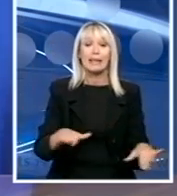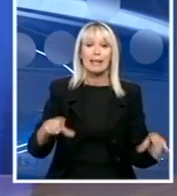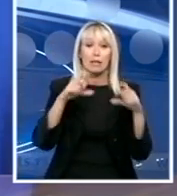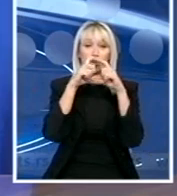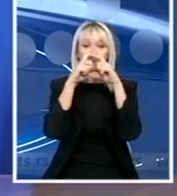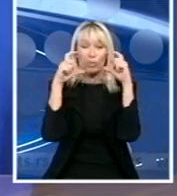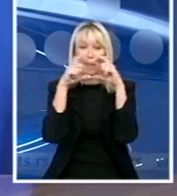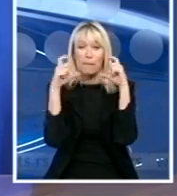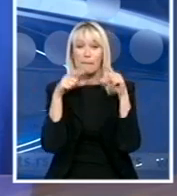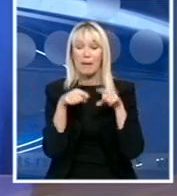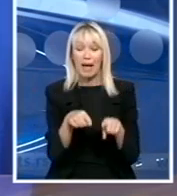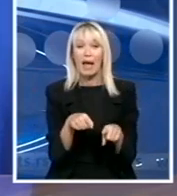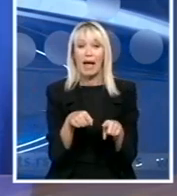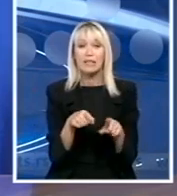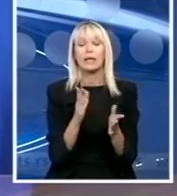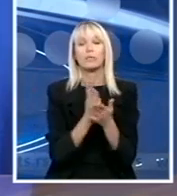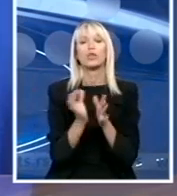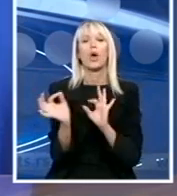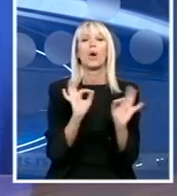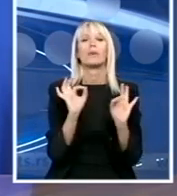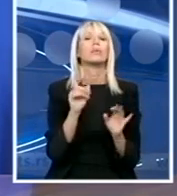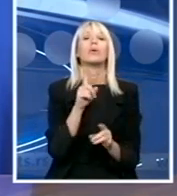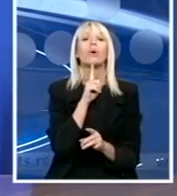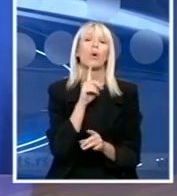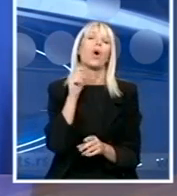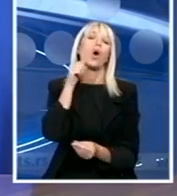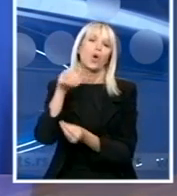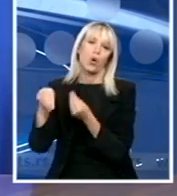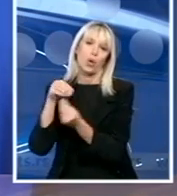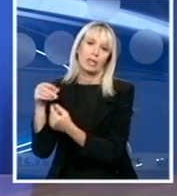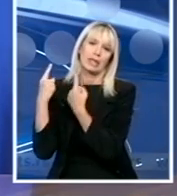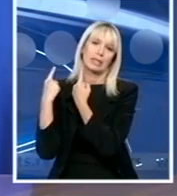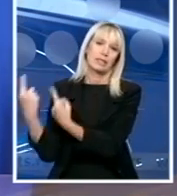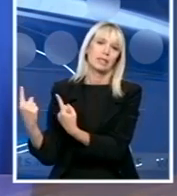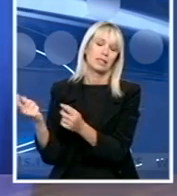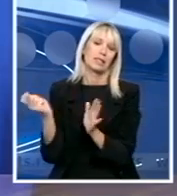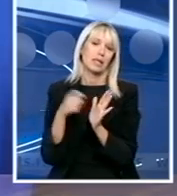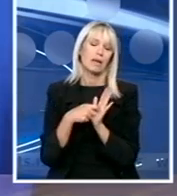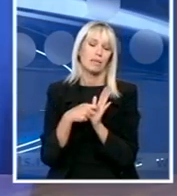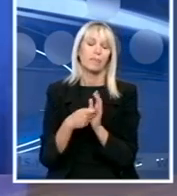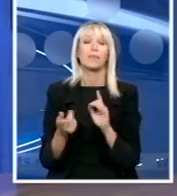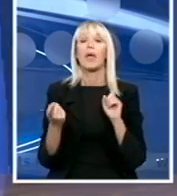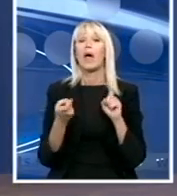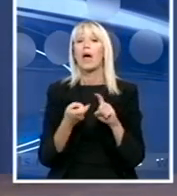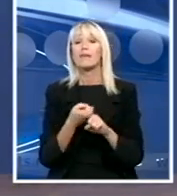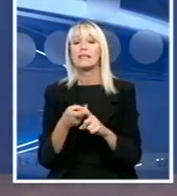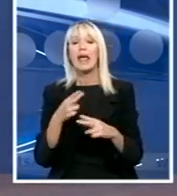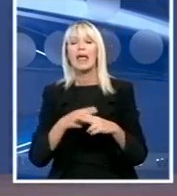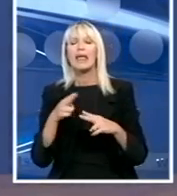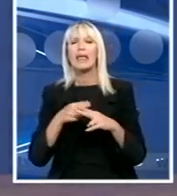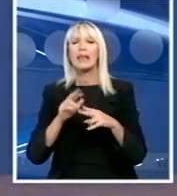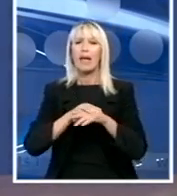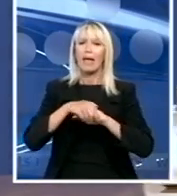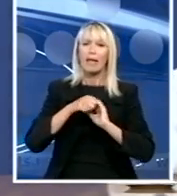da koriste obezbeđivati roditelji. To je jedino što znam. A što se tiče higijenskih sredstava, ti planovi su napravljeni